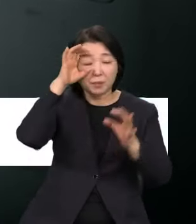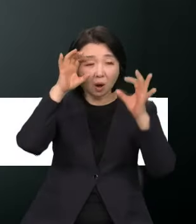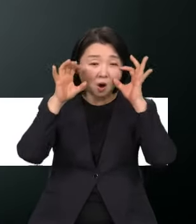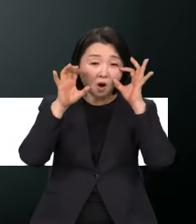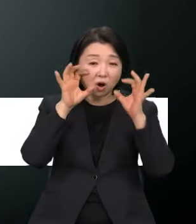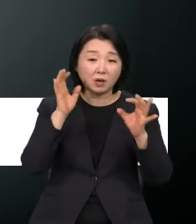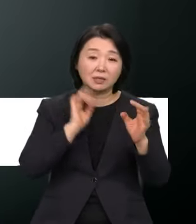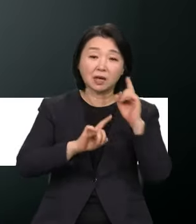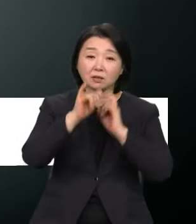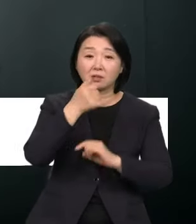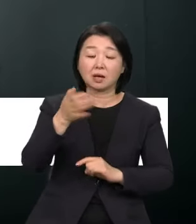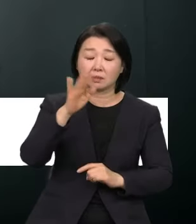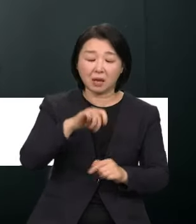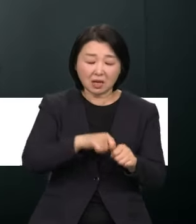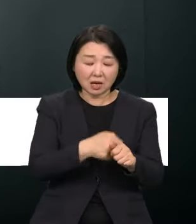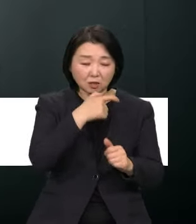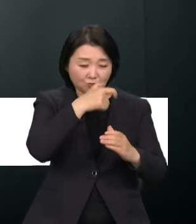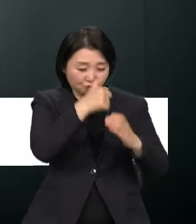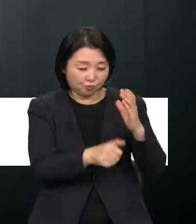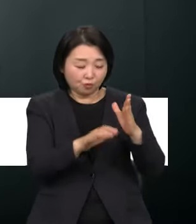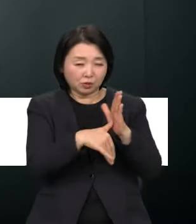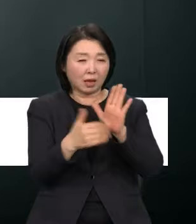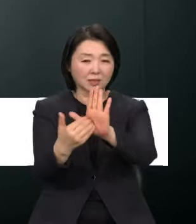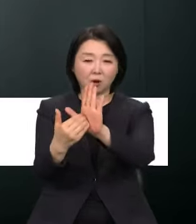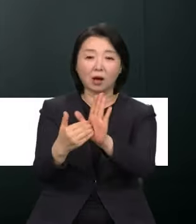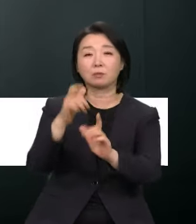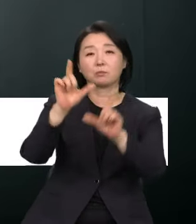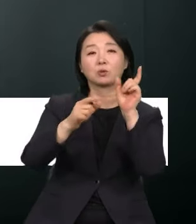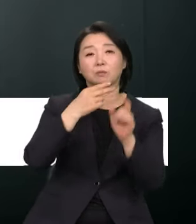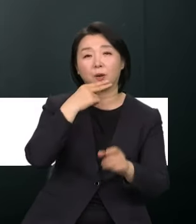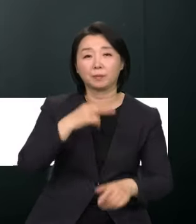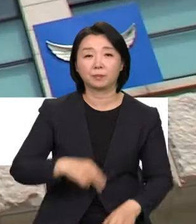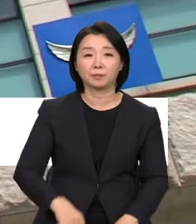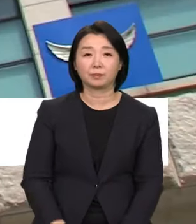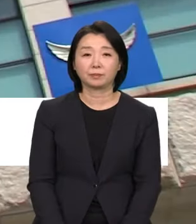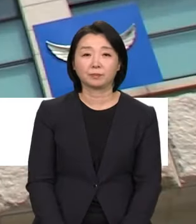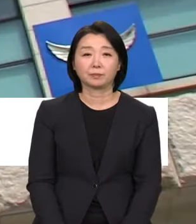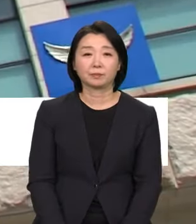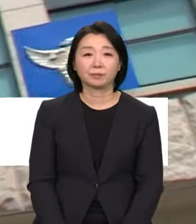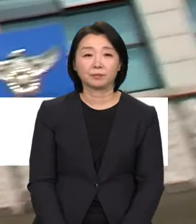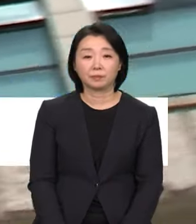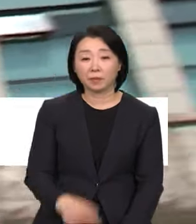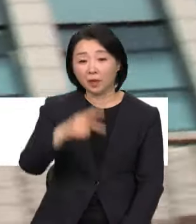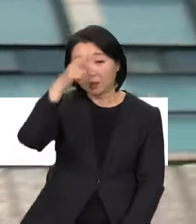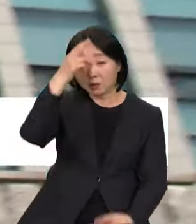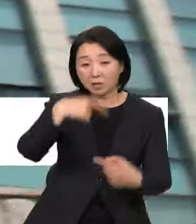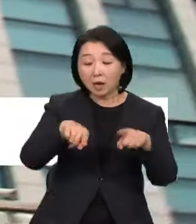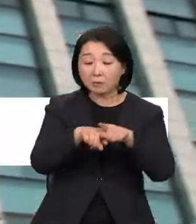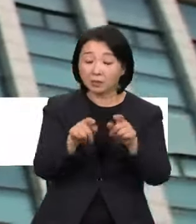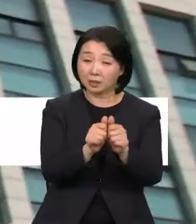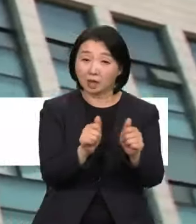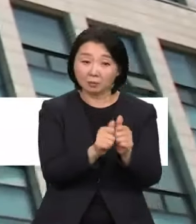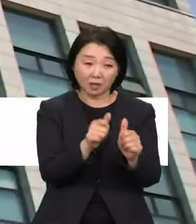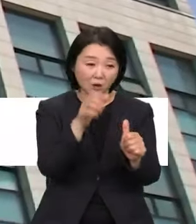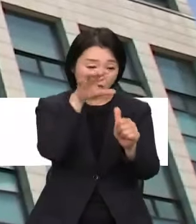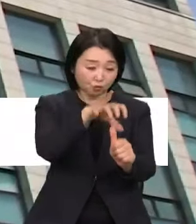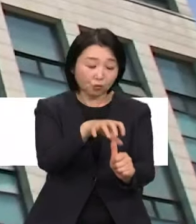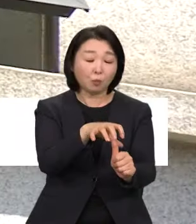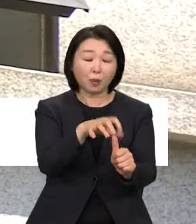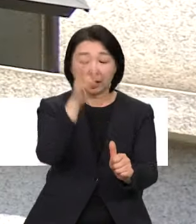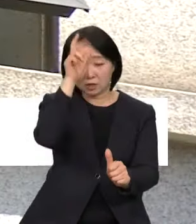강제로 익사시켰다는 저항 흔적은 없었던 걸로 파악됐습니다 경찰은 함께 있던 남성을 구속해